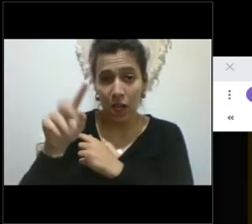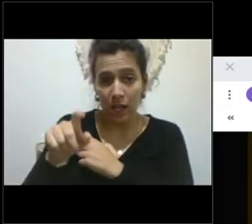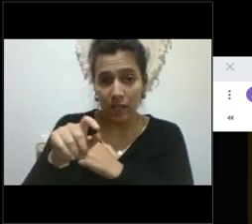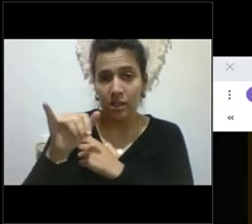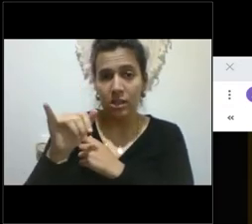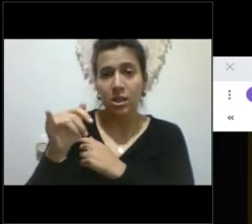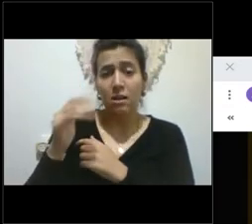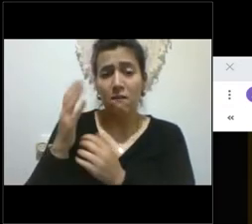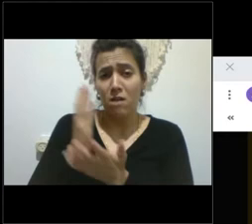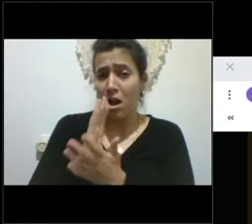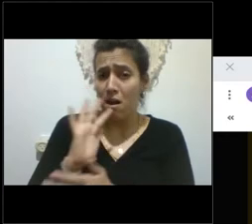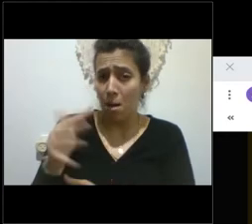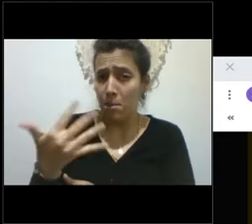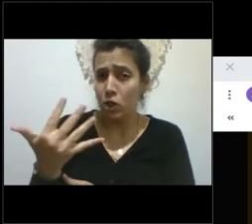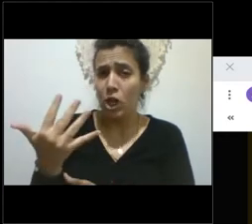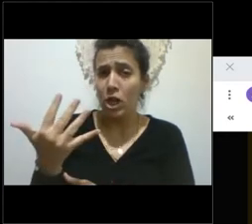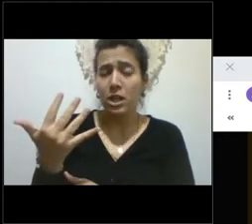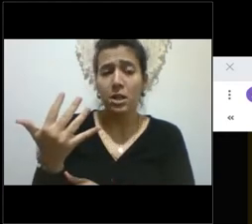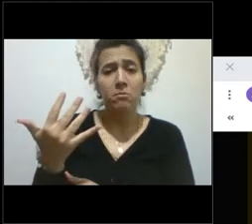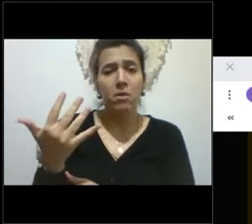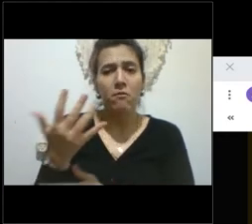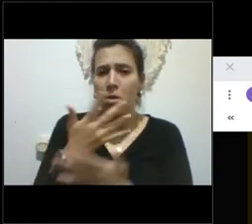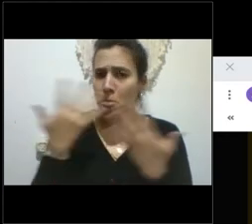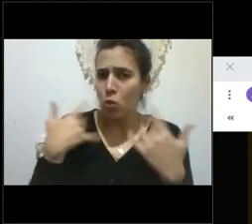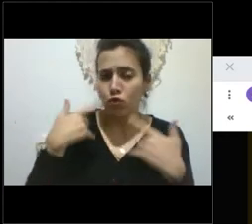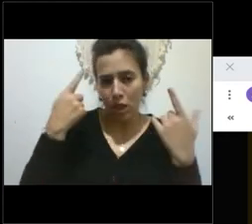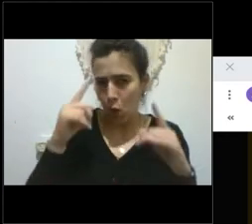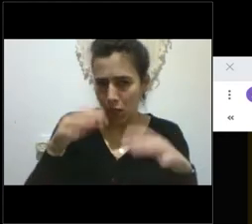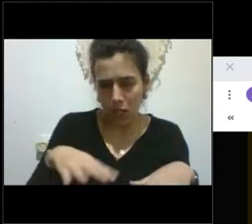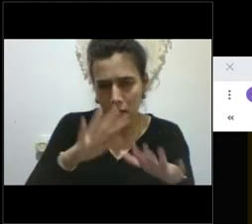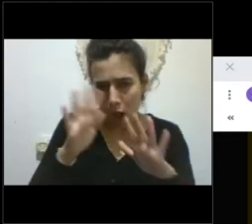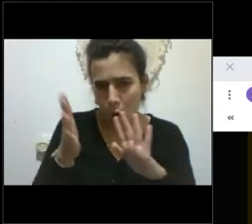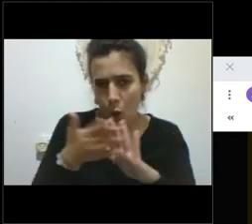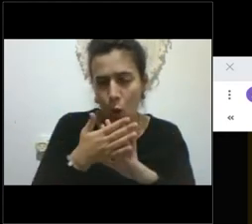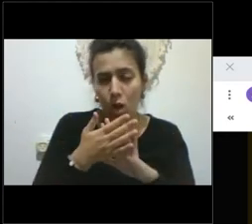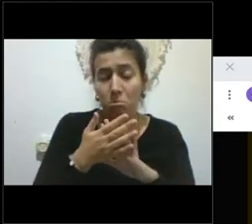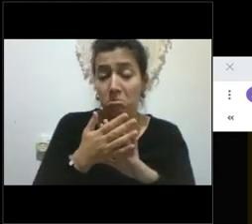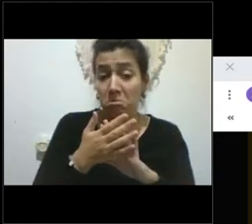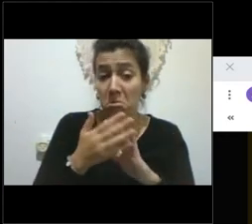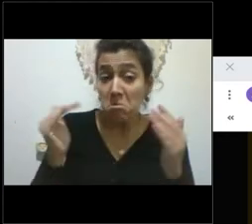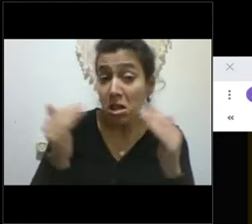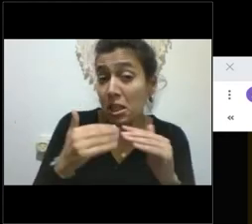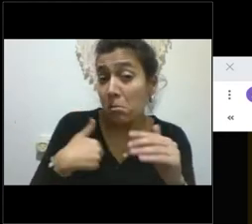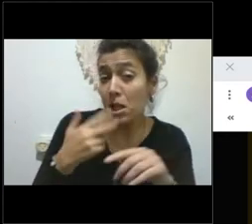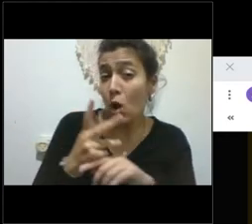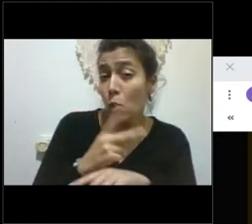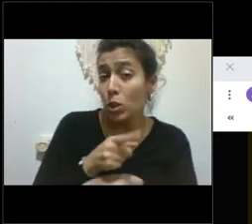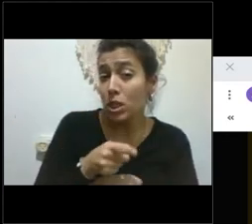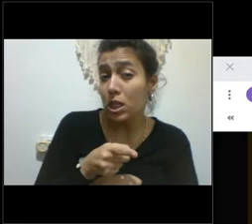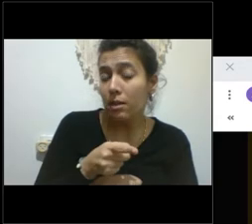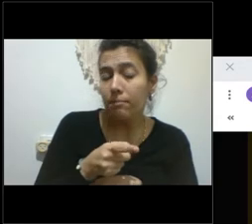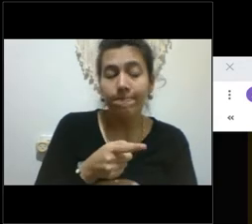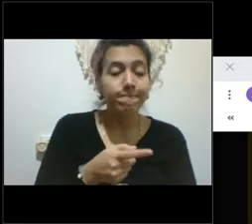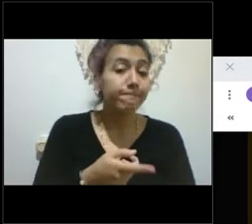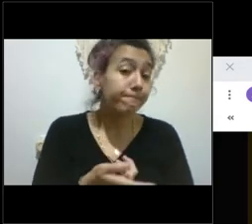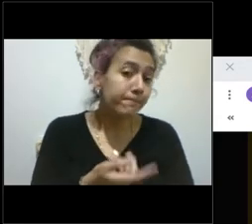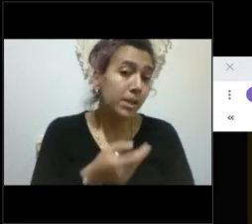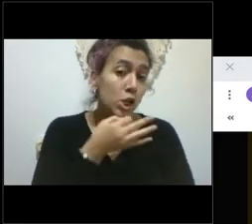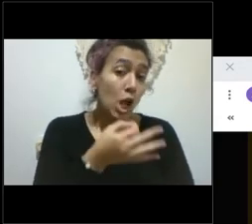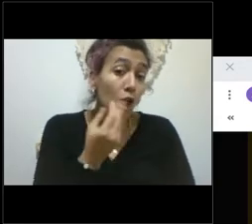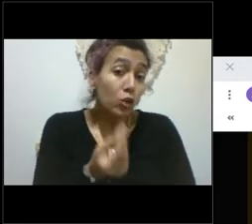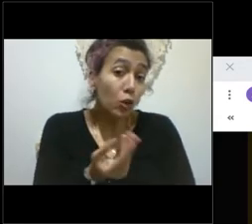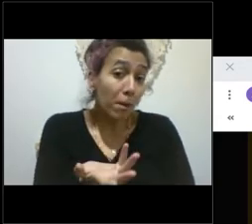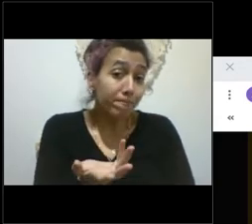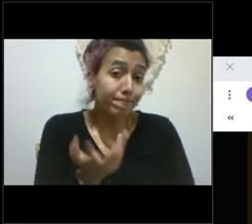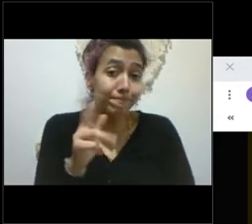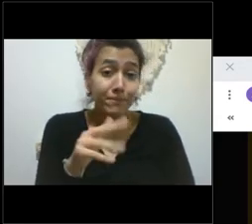האם נכון לי קורס כזה? זו שאלה טובה. שוב, יש המון קורסים. אני לא יודע